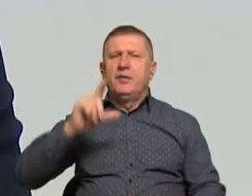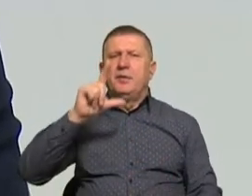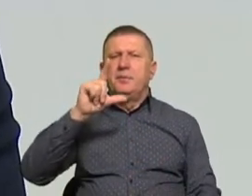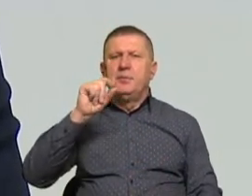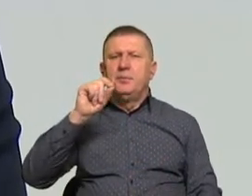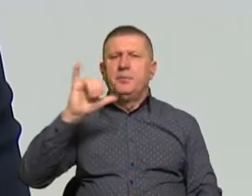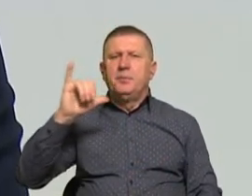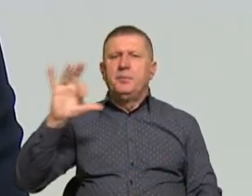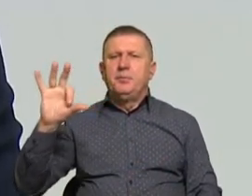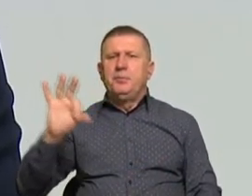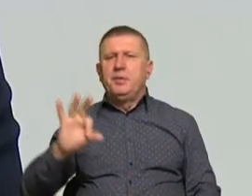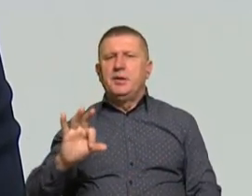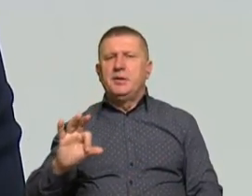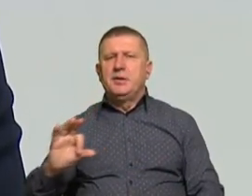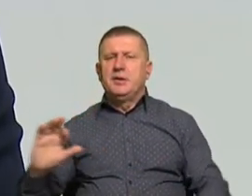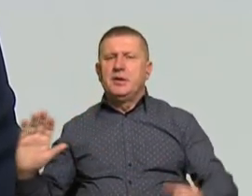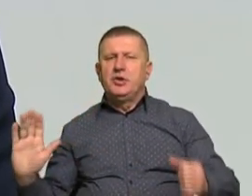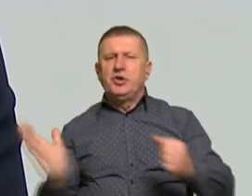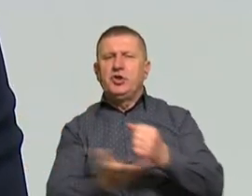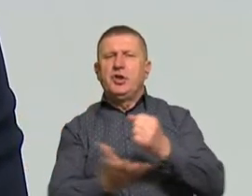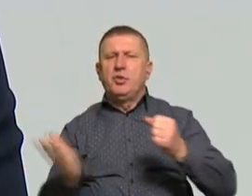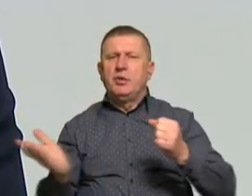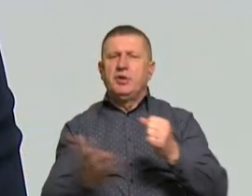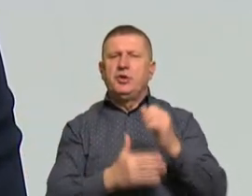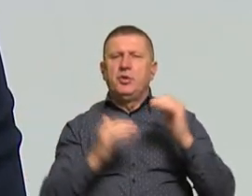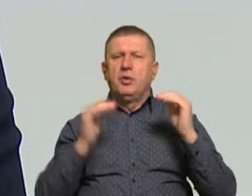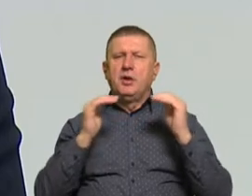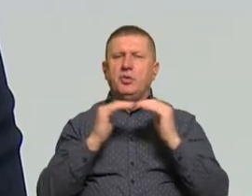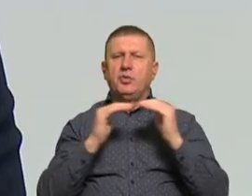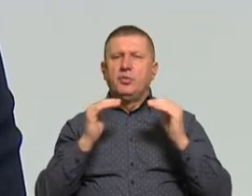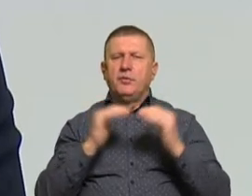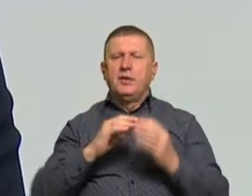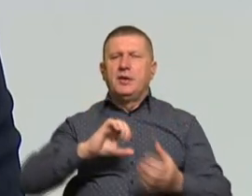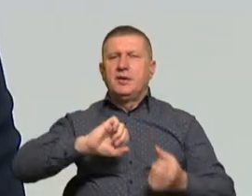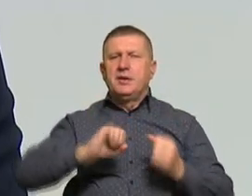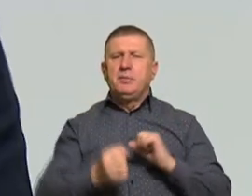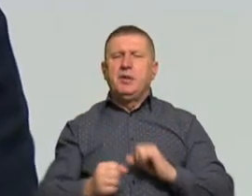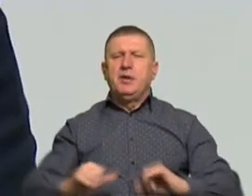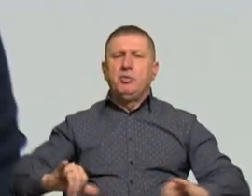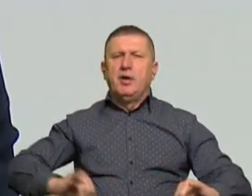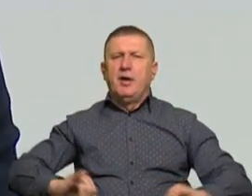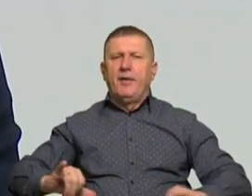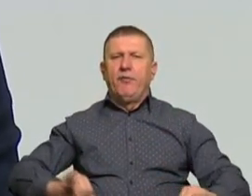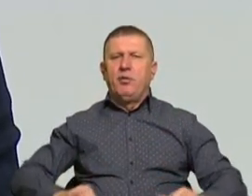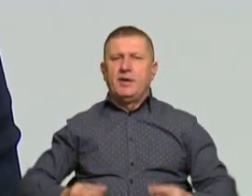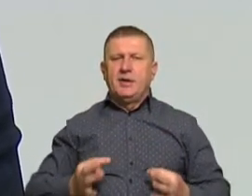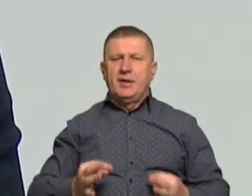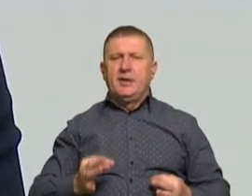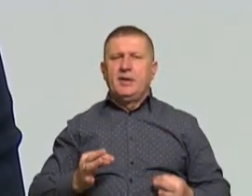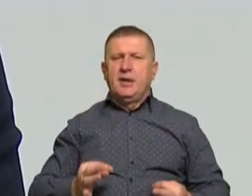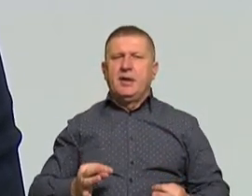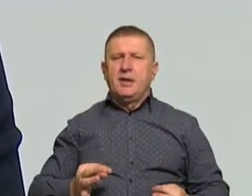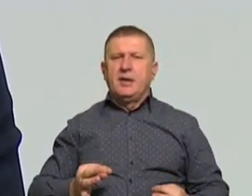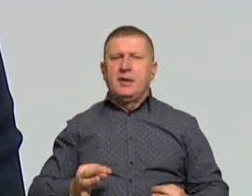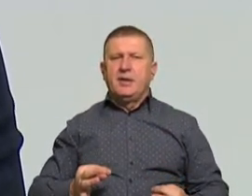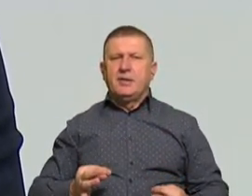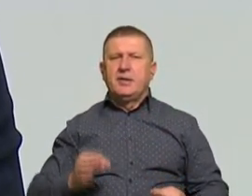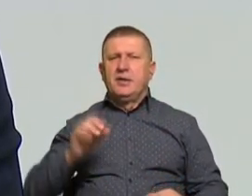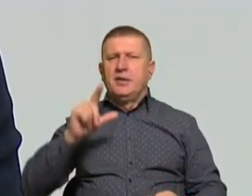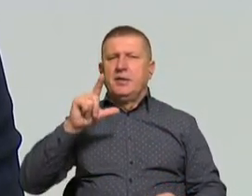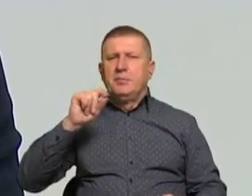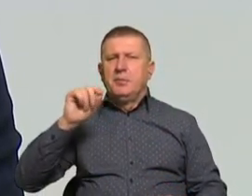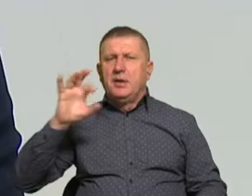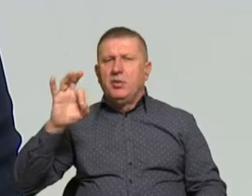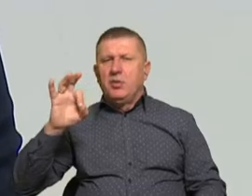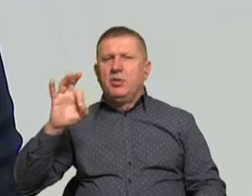która cięła tam drzewa równo u nas, ale zmieniła się władza nam na jesieni. Rządzi teraz koalicja. No i nic się w tej mierze